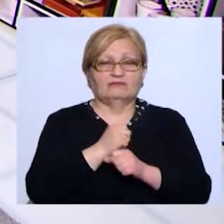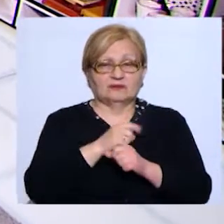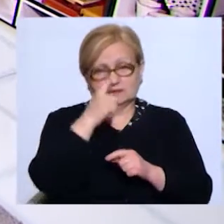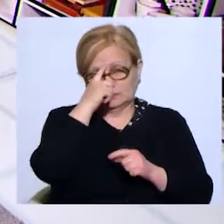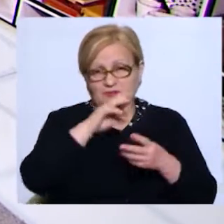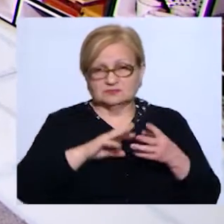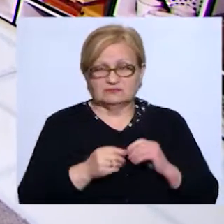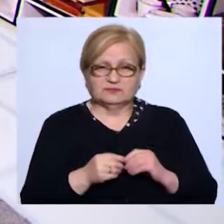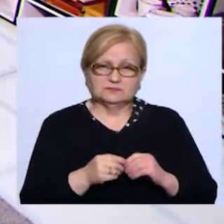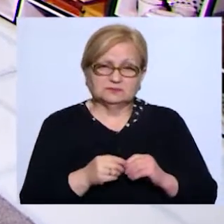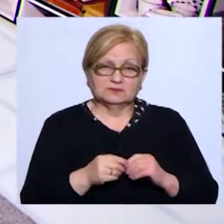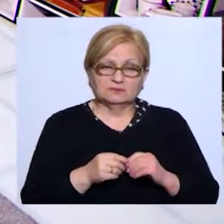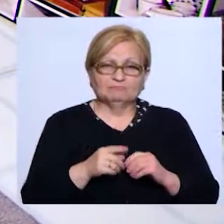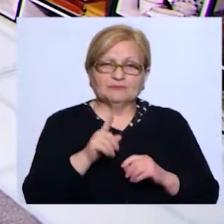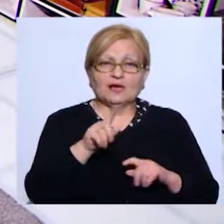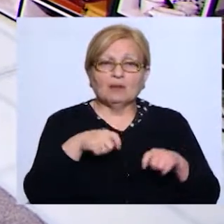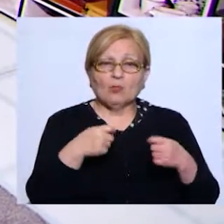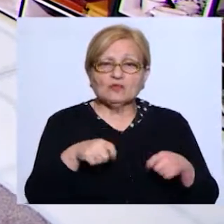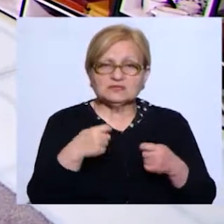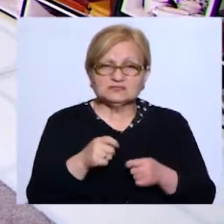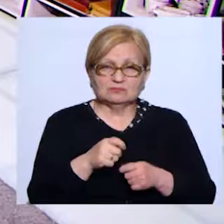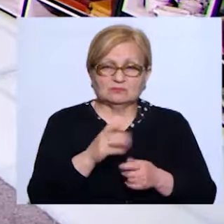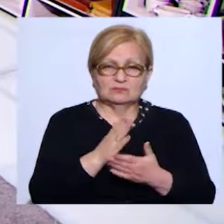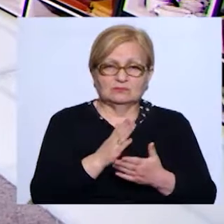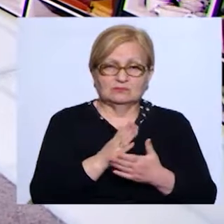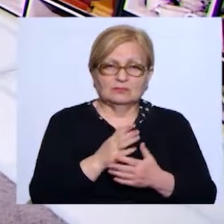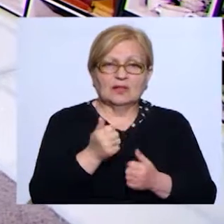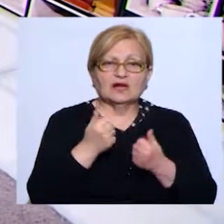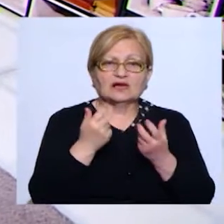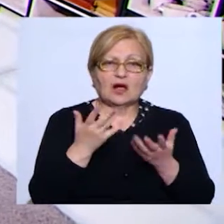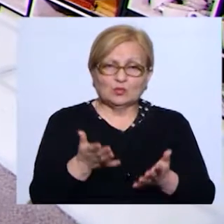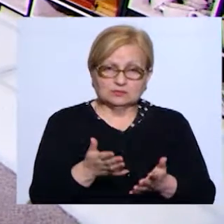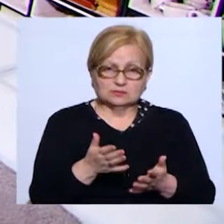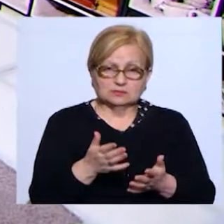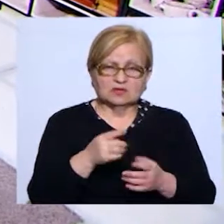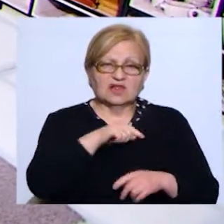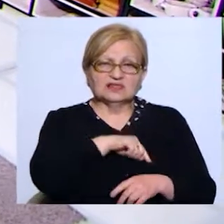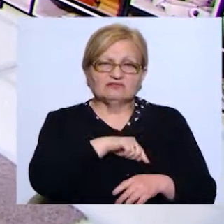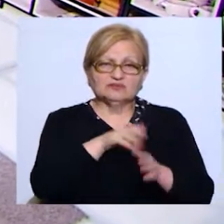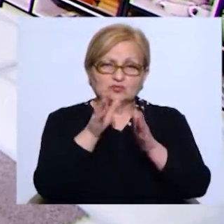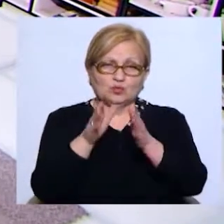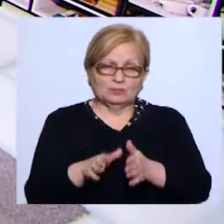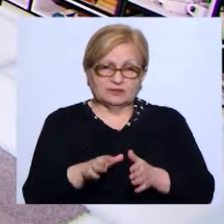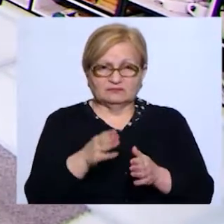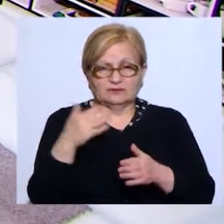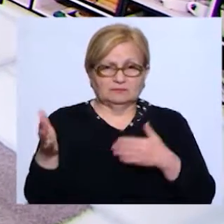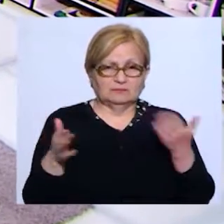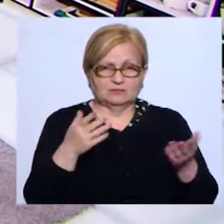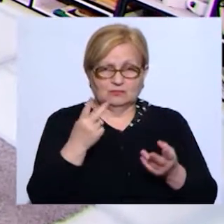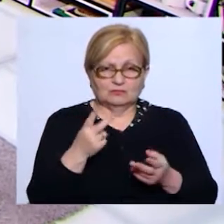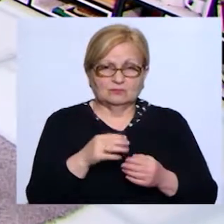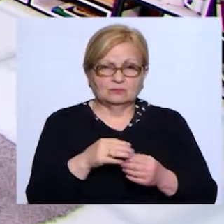მოდით ვისაუბროთ მონაცემებზე. მონაცემები არსებობს რაოდენობრივი და თვისობრივი, ეს უკვე იცით